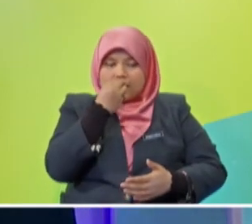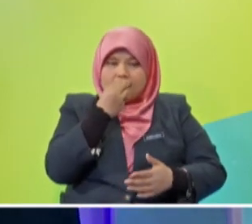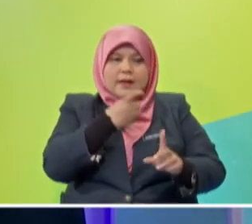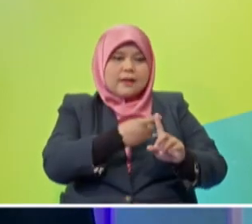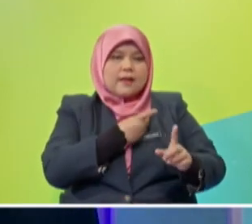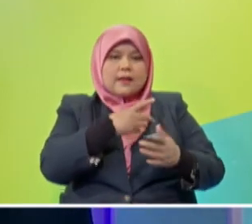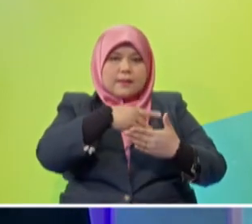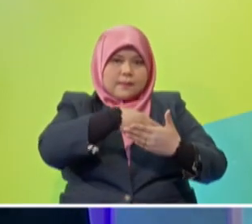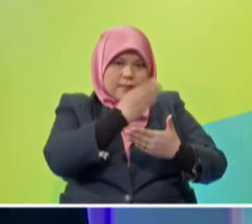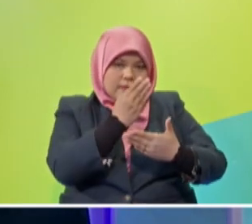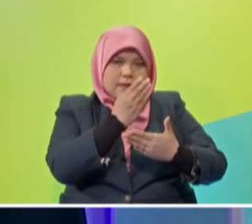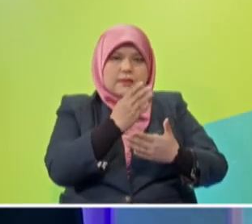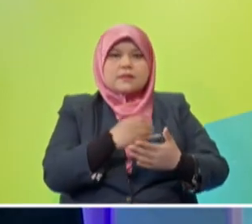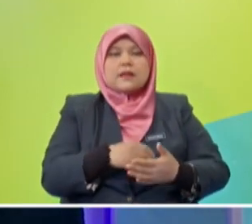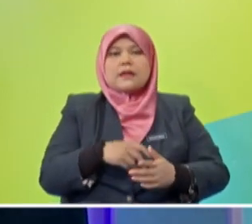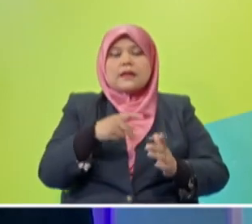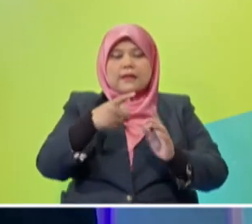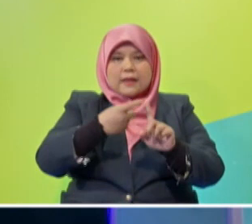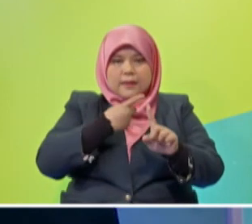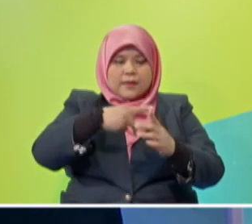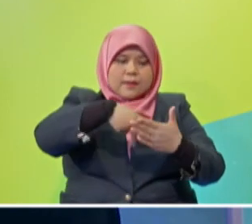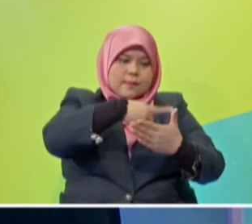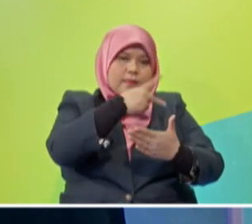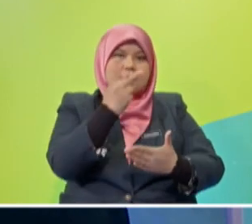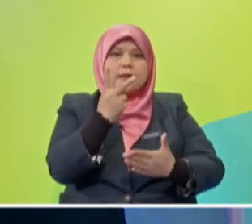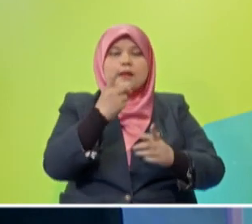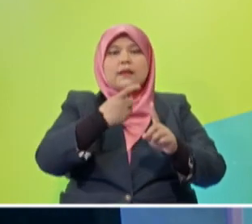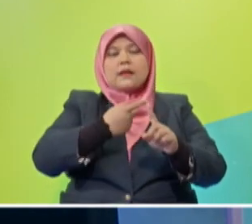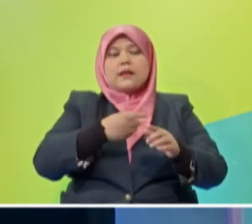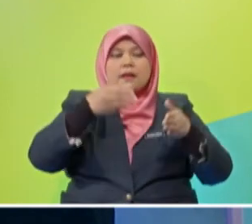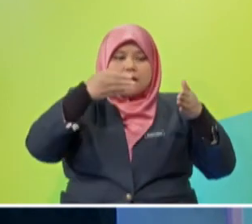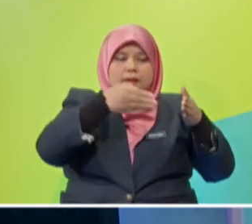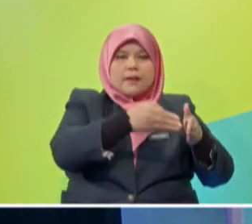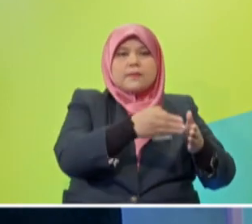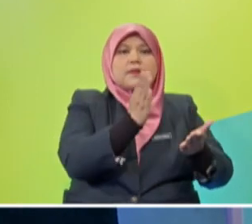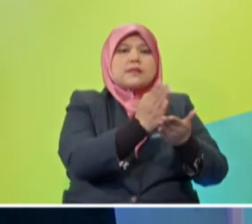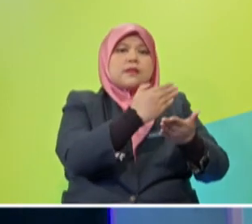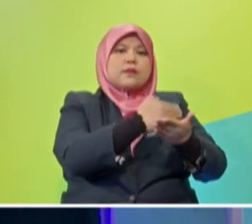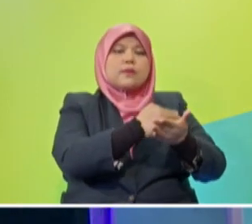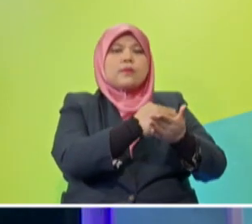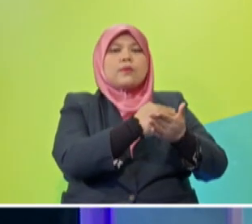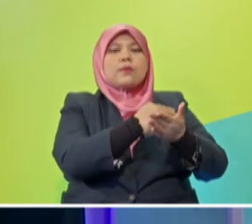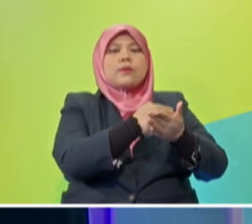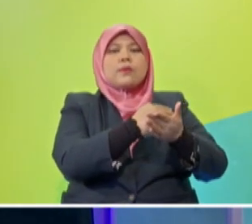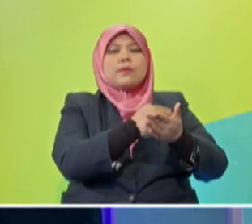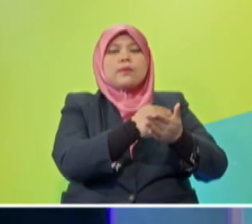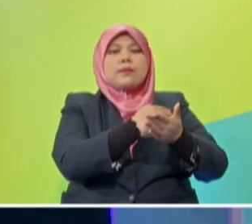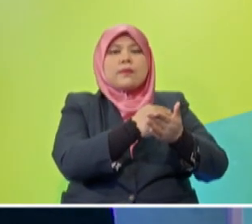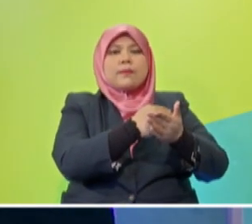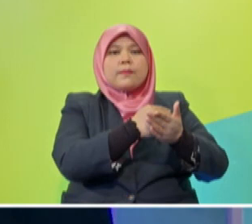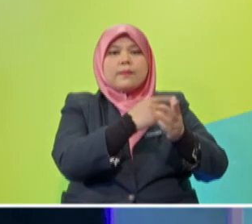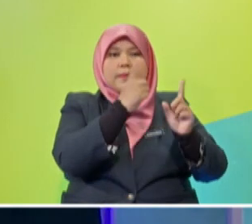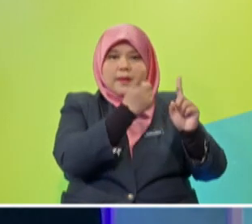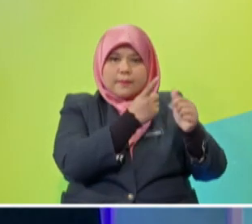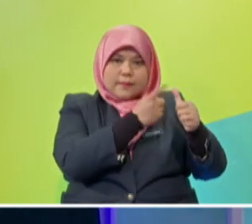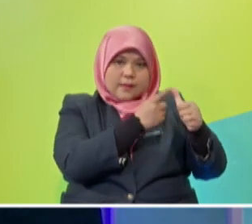Beras hasil dia daripada tanaman padi. Jadi padi itu sebenarnya berada dalam sektor prima aktiviti pertanian. Dan